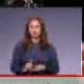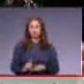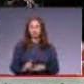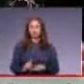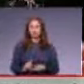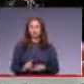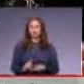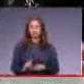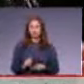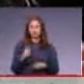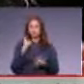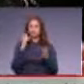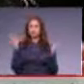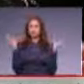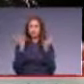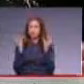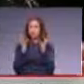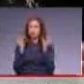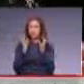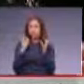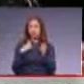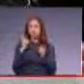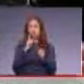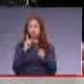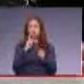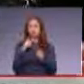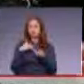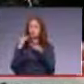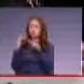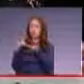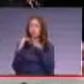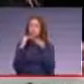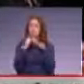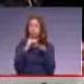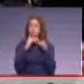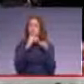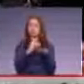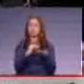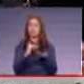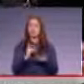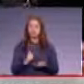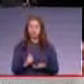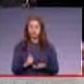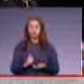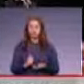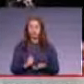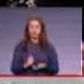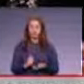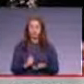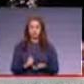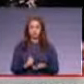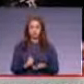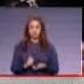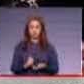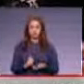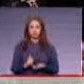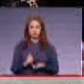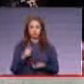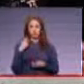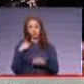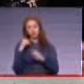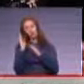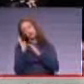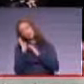في خلاف لو في اي حاجه انا بمد ايدي، وانا اللي بسعى، وانا اللي مش عايزه انام